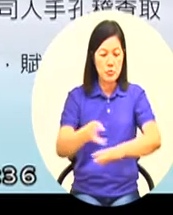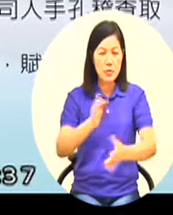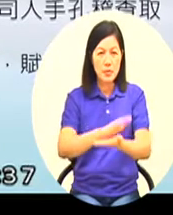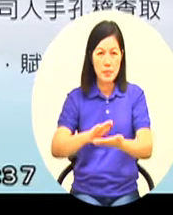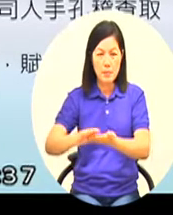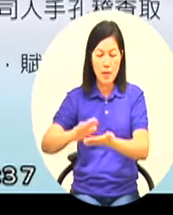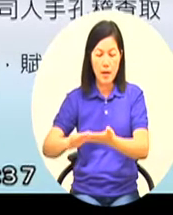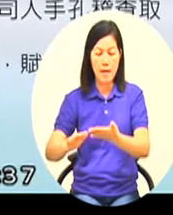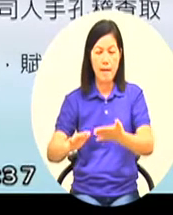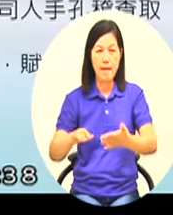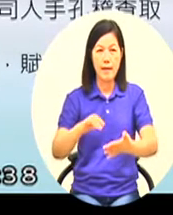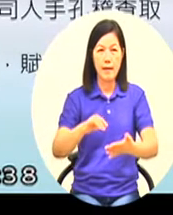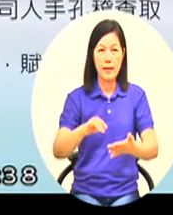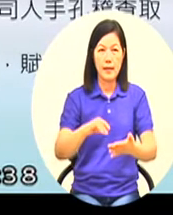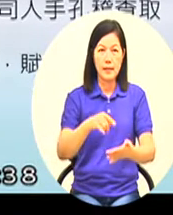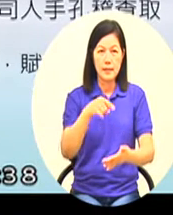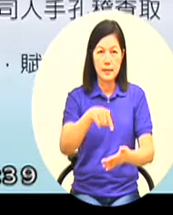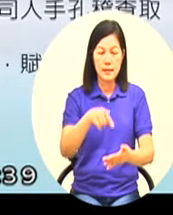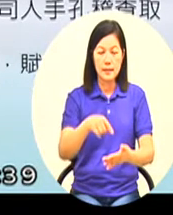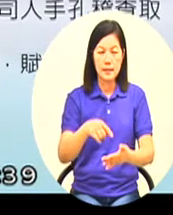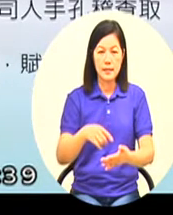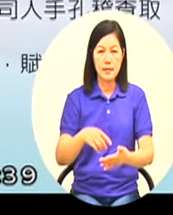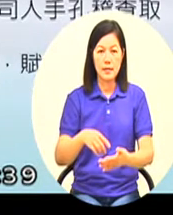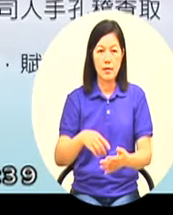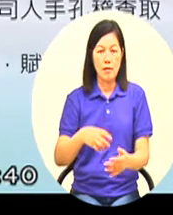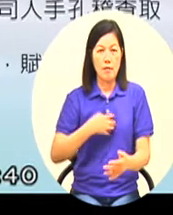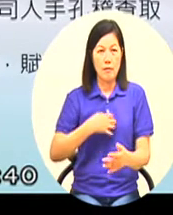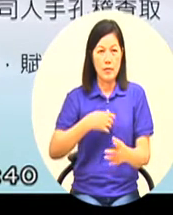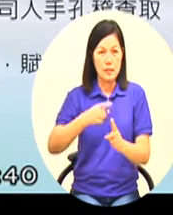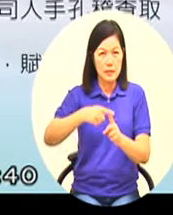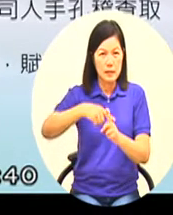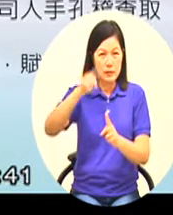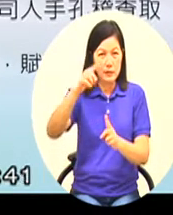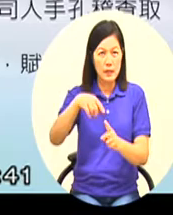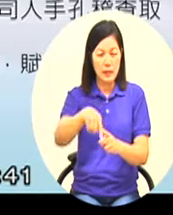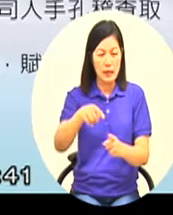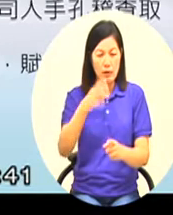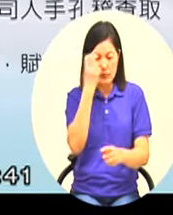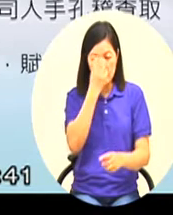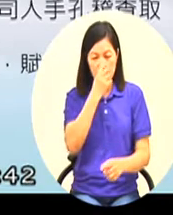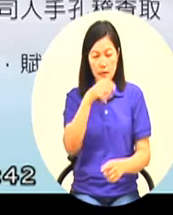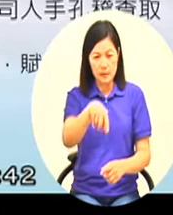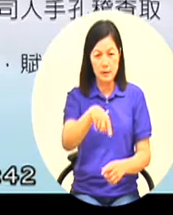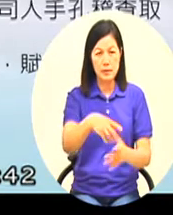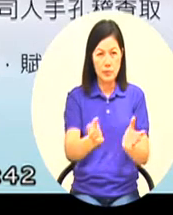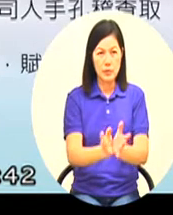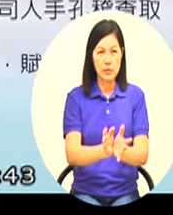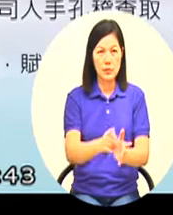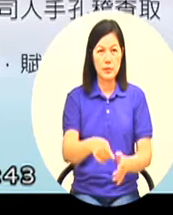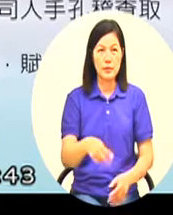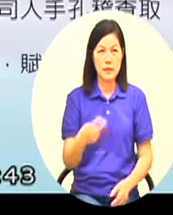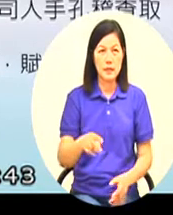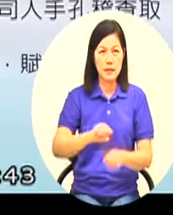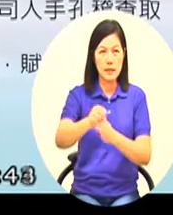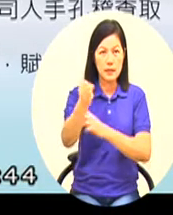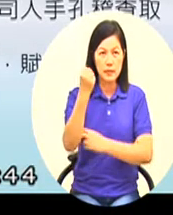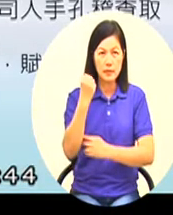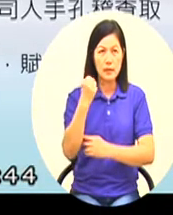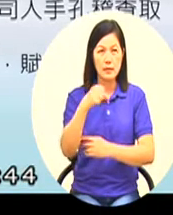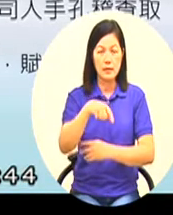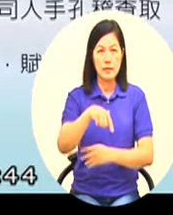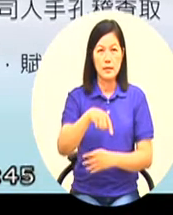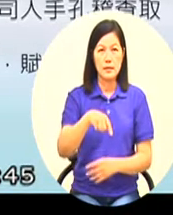这些清疏，以及这些高风险场域的这个稽查的部分。那另外就是加强的这一些